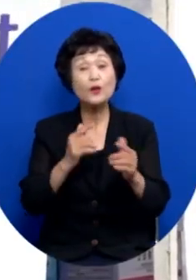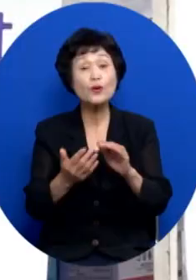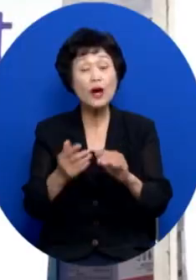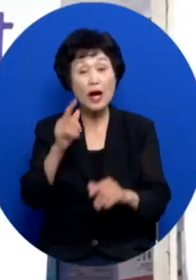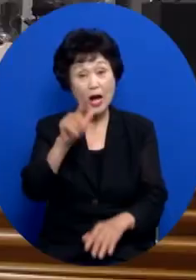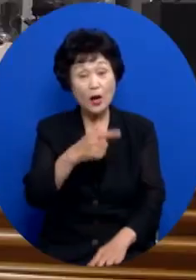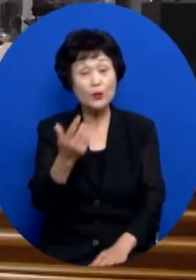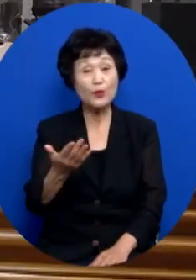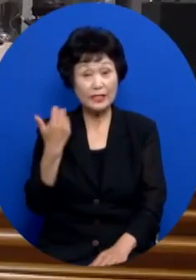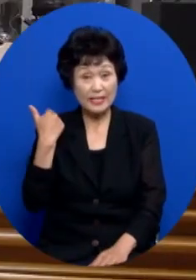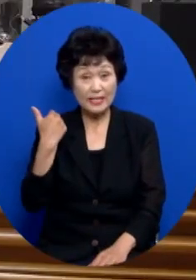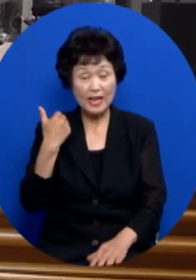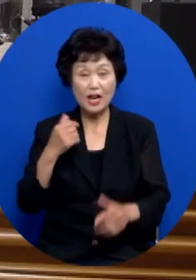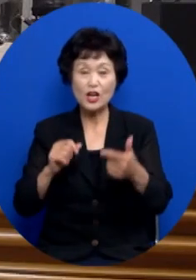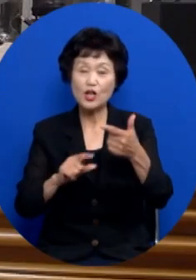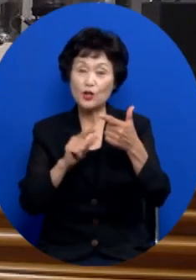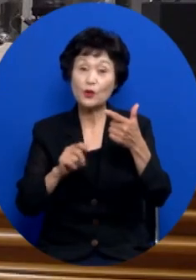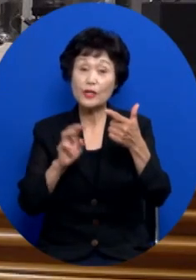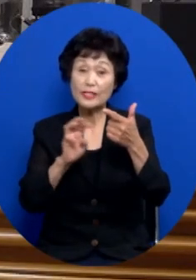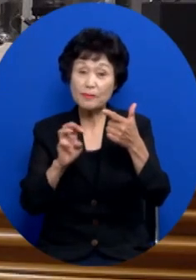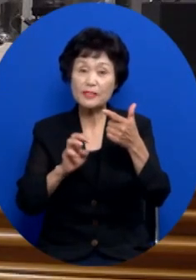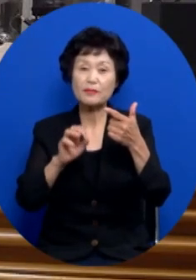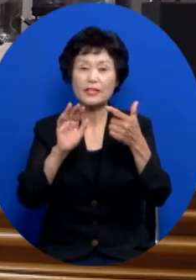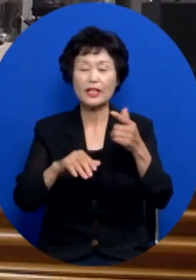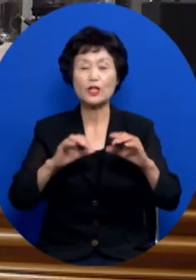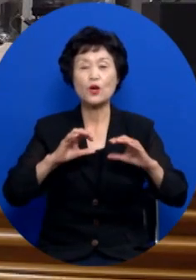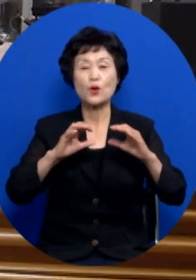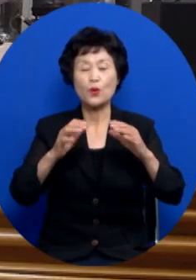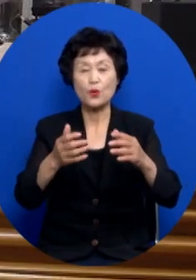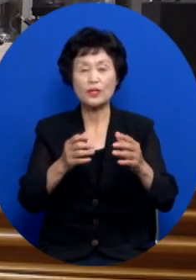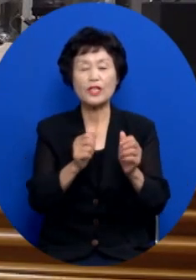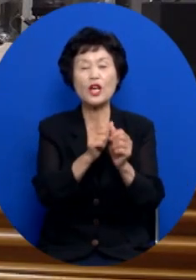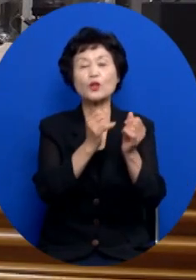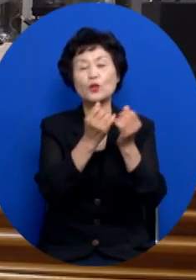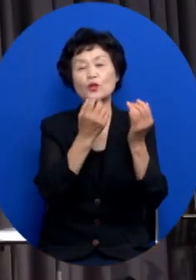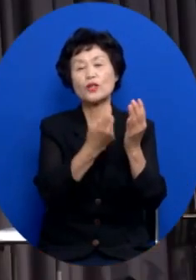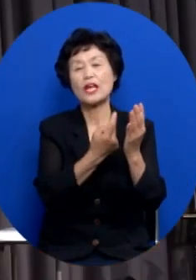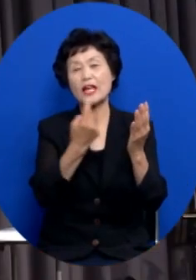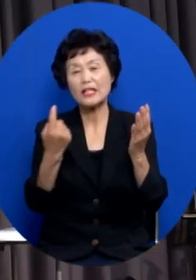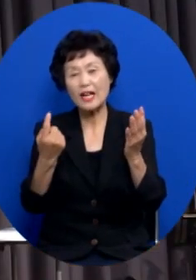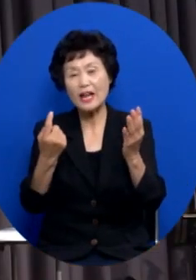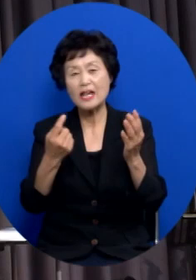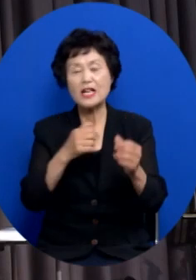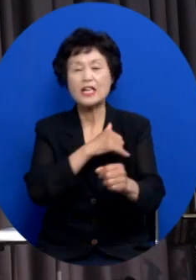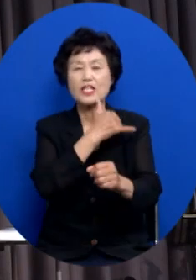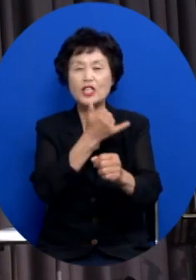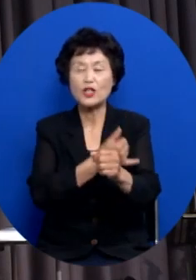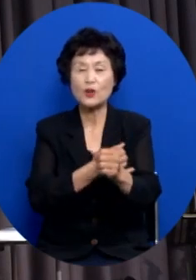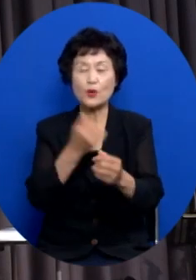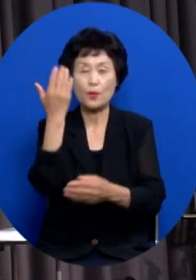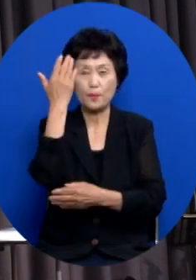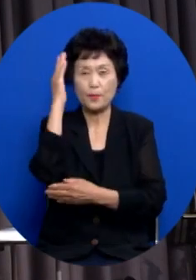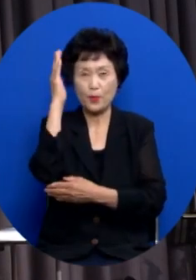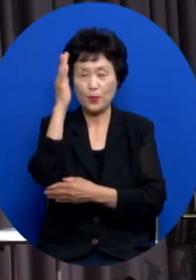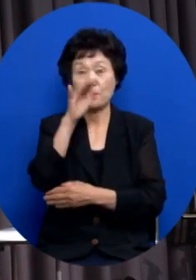6월 30일에는 제14회 국제 탈동성애 인권 서울 포럼이 있었는데요.